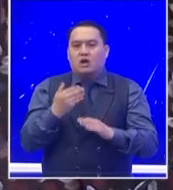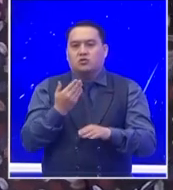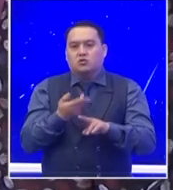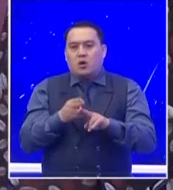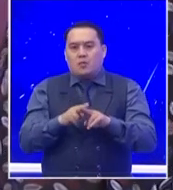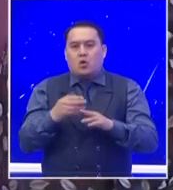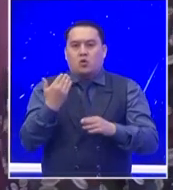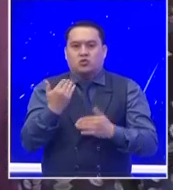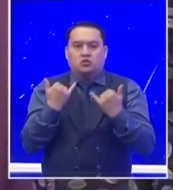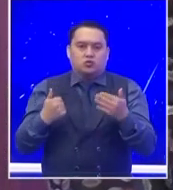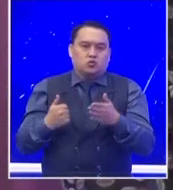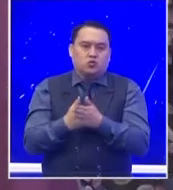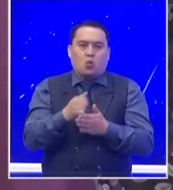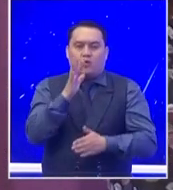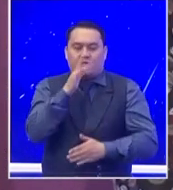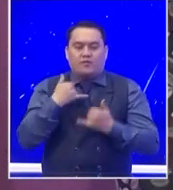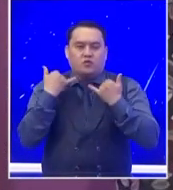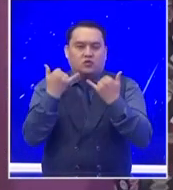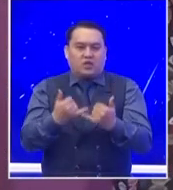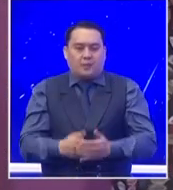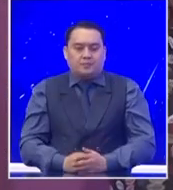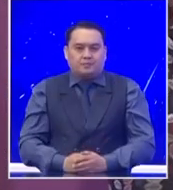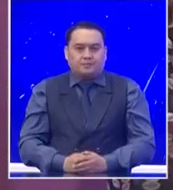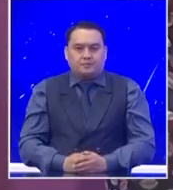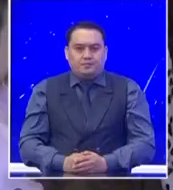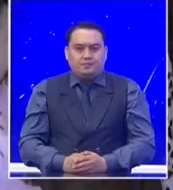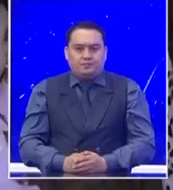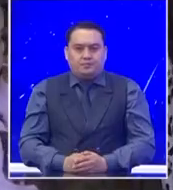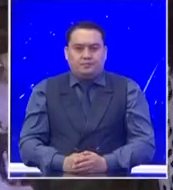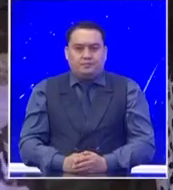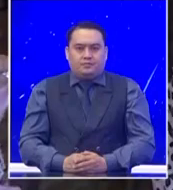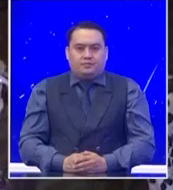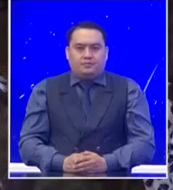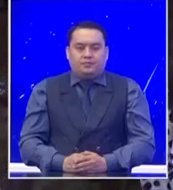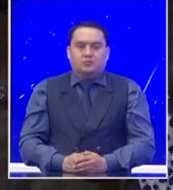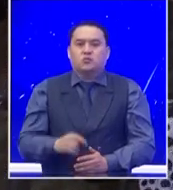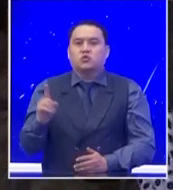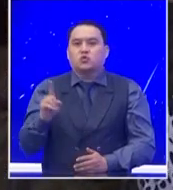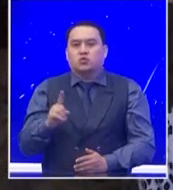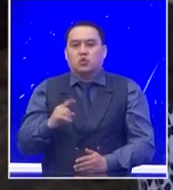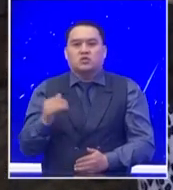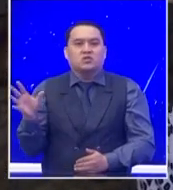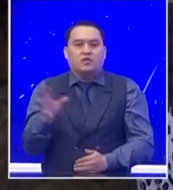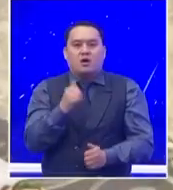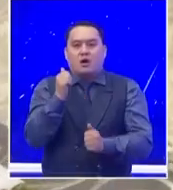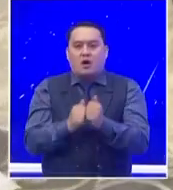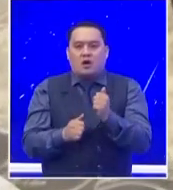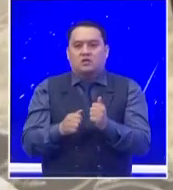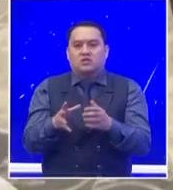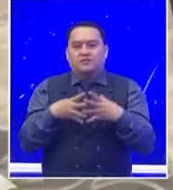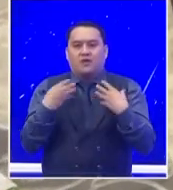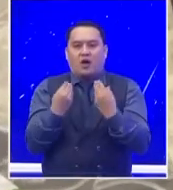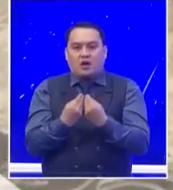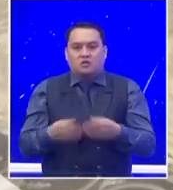этому она и дожила до такого почетного возраста. Несмотря на то, что сейчас практически у каждого своя семья,